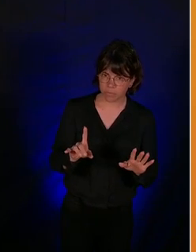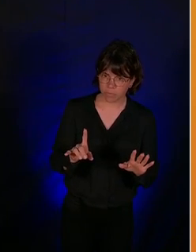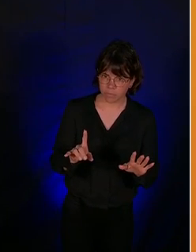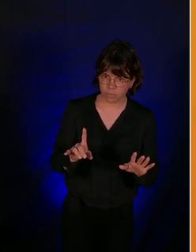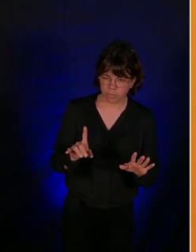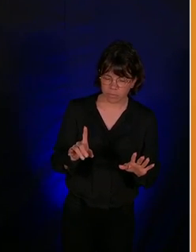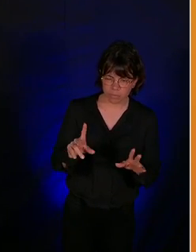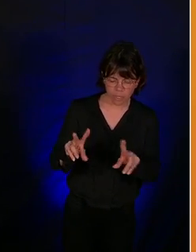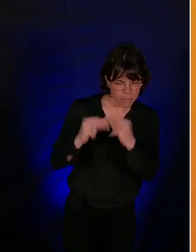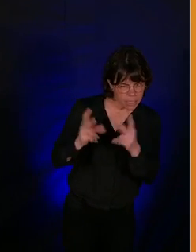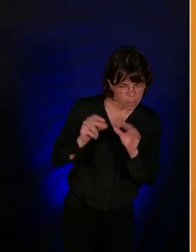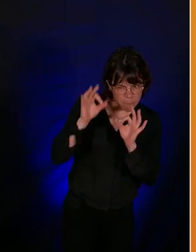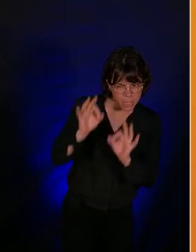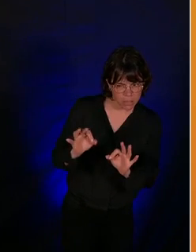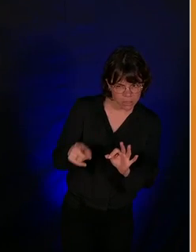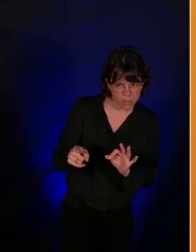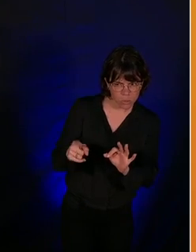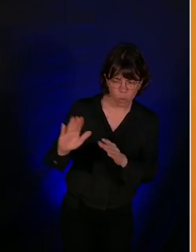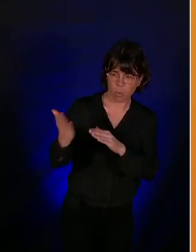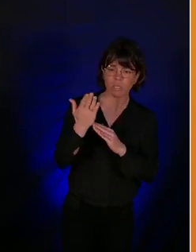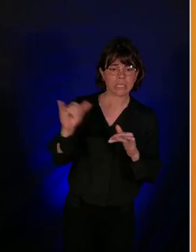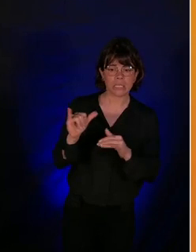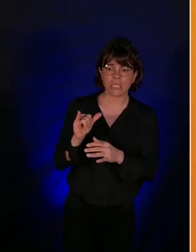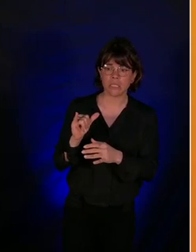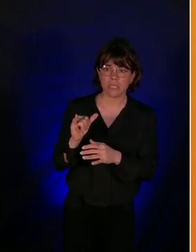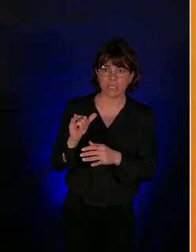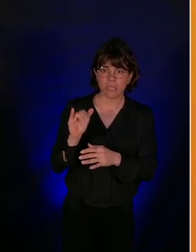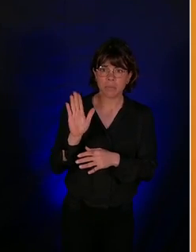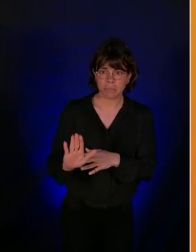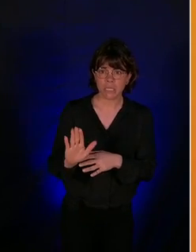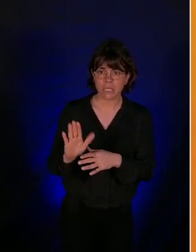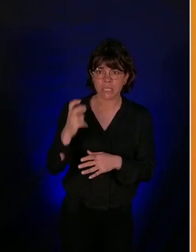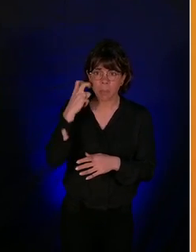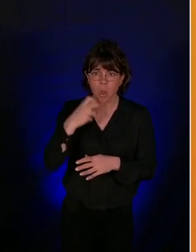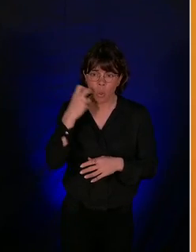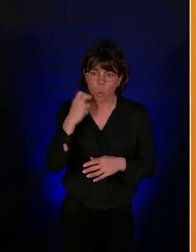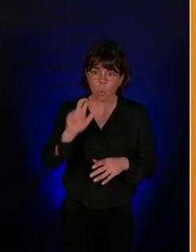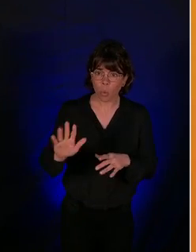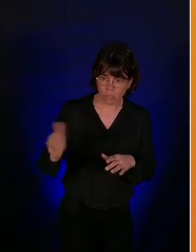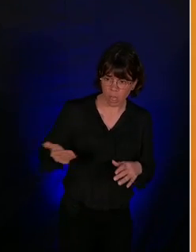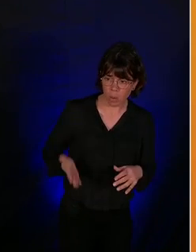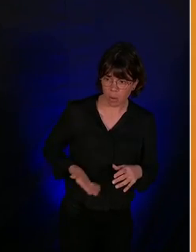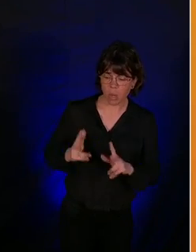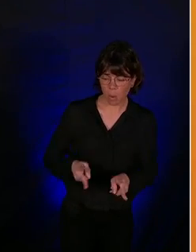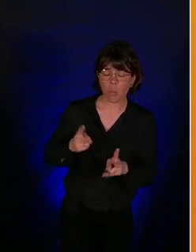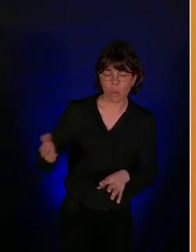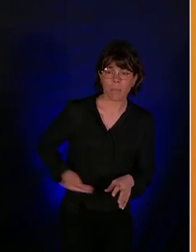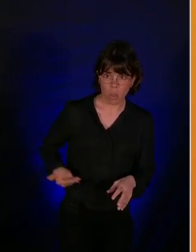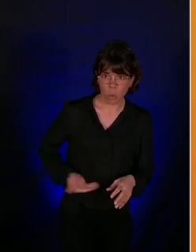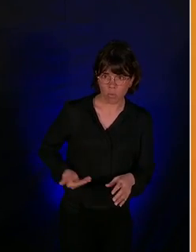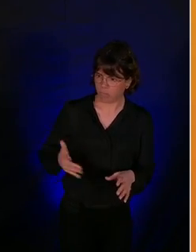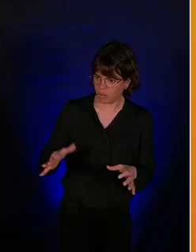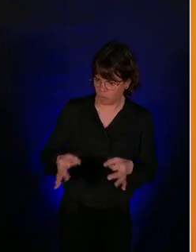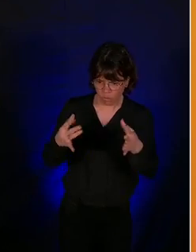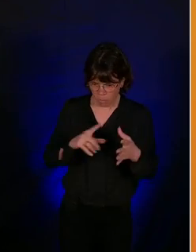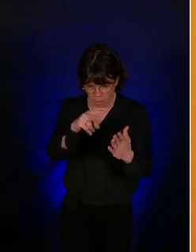précision s'il te plaît tu représentes les camarades chemineau de villenuve saint-georgees c'est bien ça non de Bordeau de Bordeau saint-jeard ben parce qu'on ne trouve pas alors ton